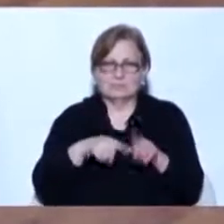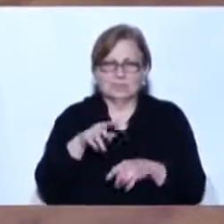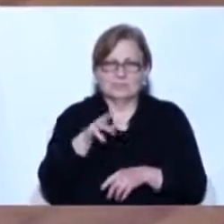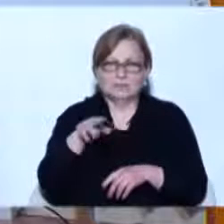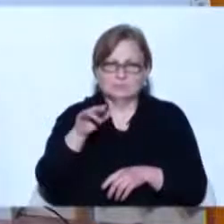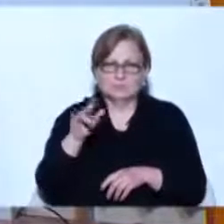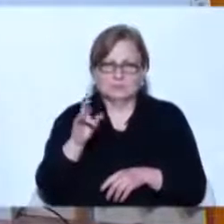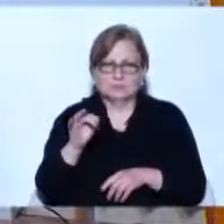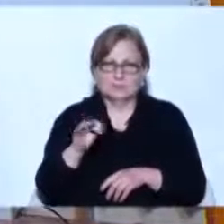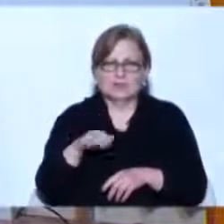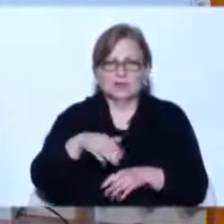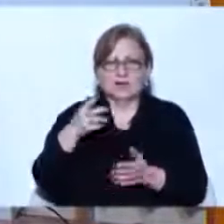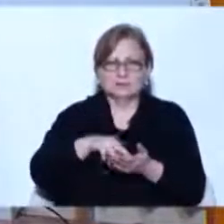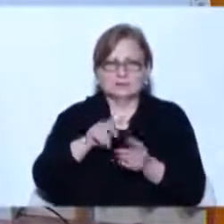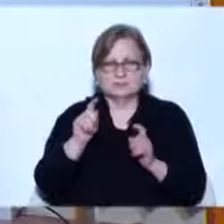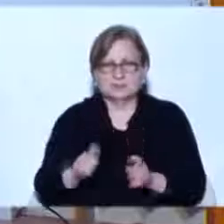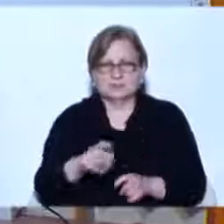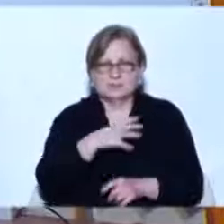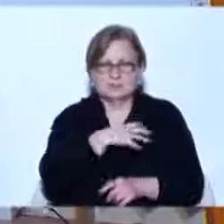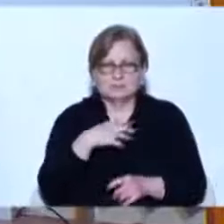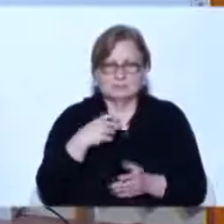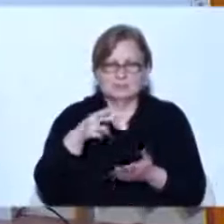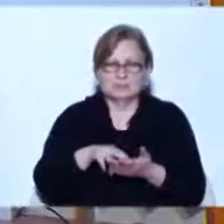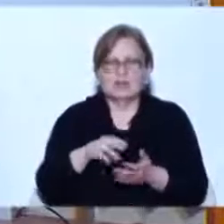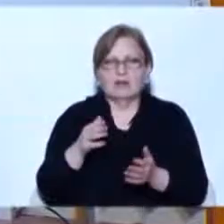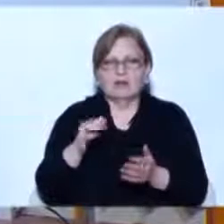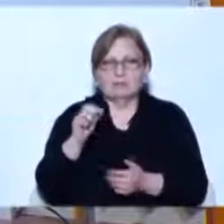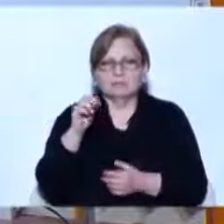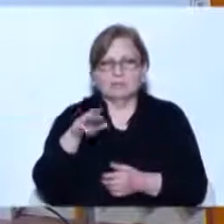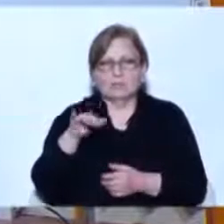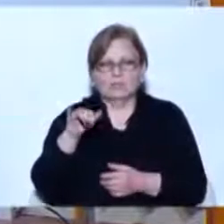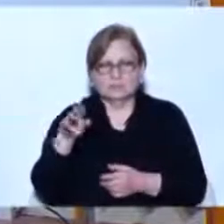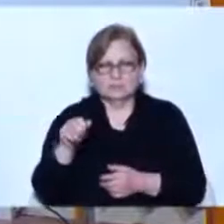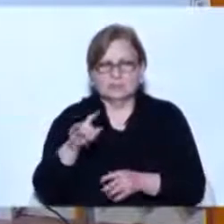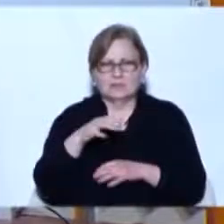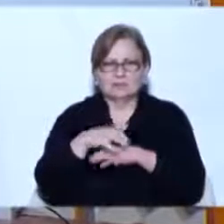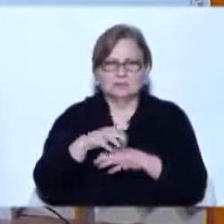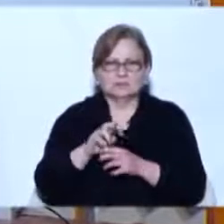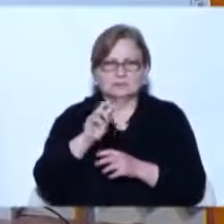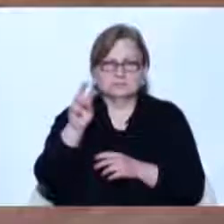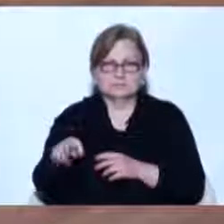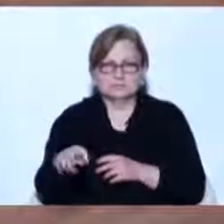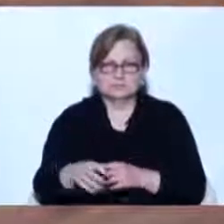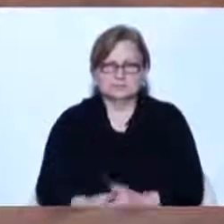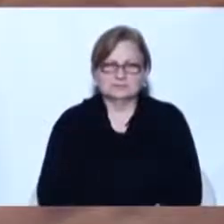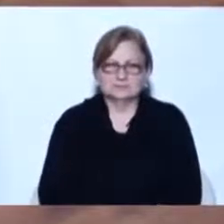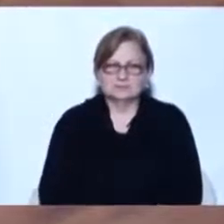დუკი, აჯეკ დაჯეკ, მეფევ დაჯეკ, აბდა უბდა, კატა სკუპდა. ცოტა შემეშალა,